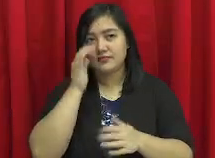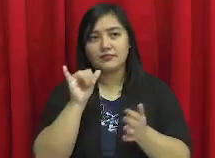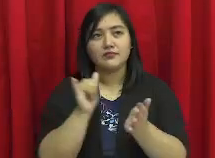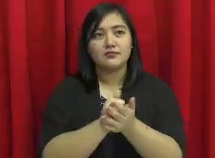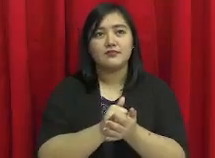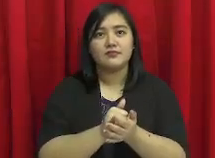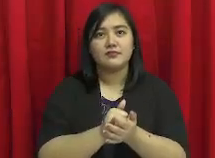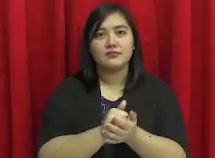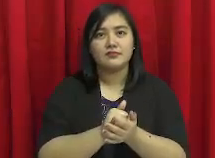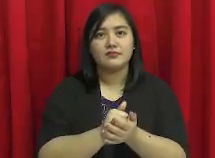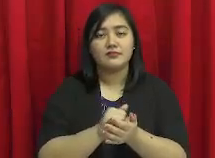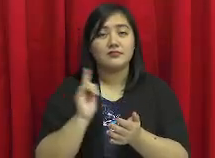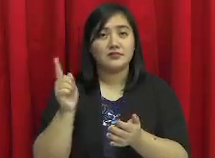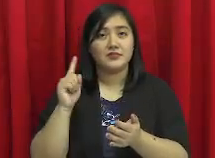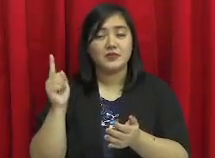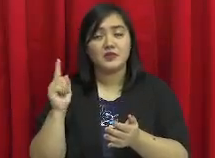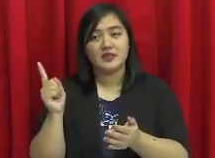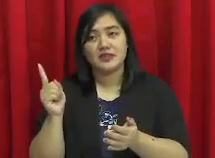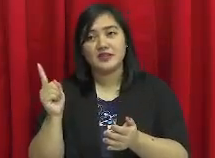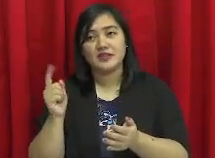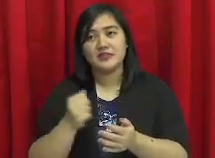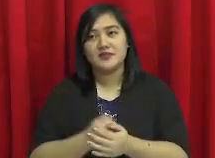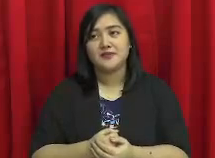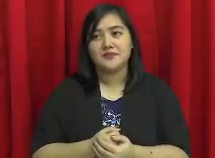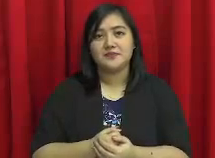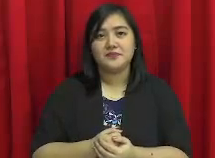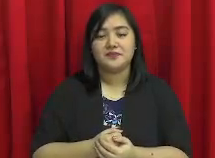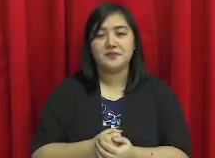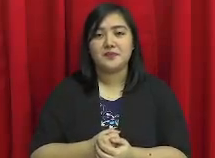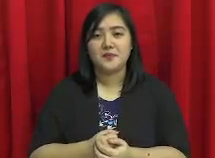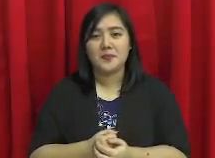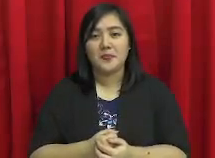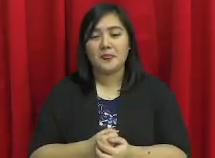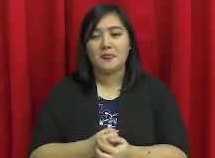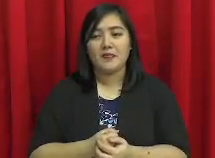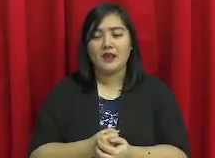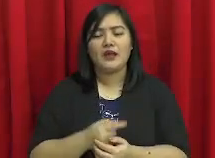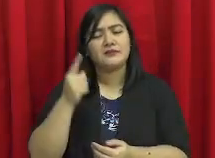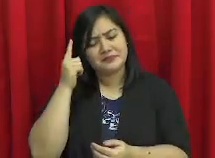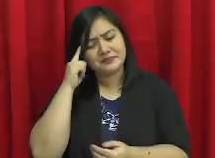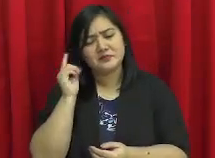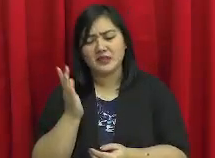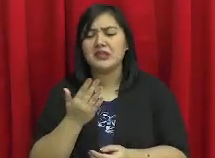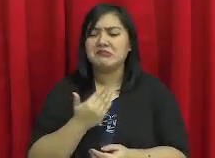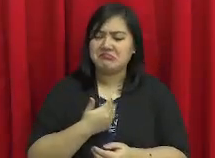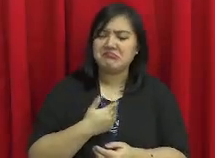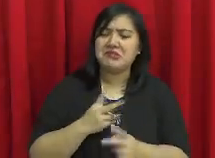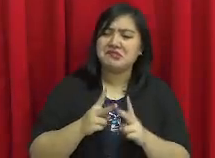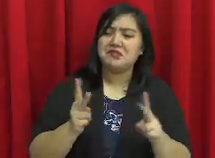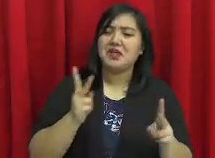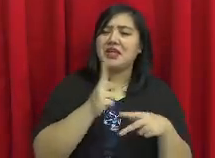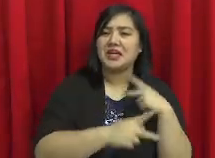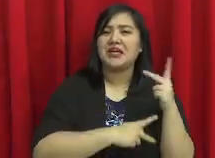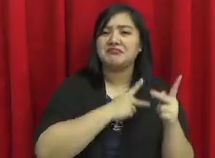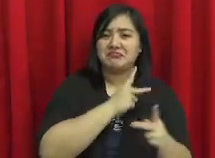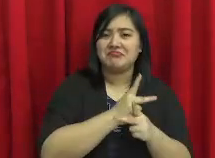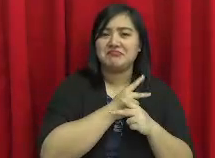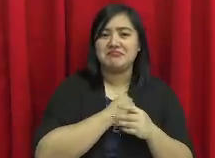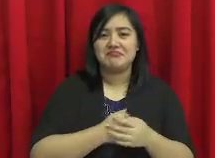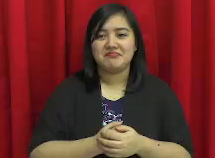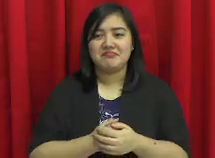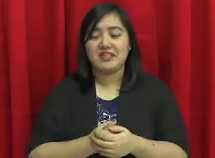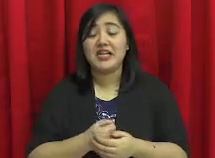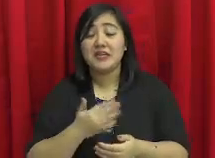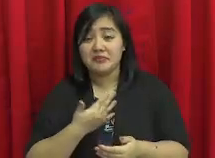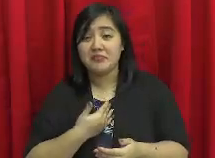basta ang alam lang natin, the picture is, hindi kasi talagang, ano mo kasi, mabait lang talaga ako, sir. Hindi talaga. Tahimik